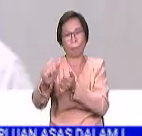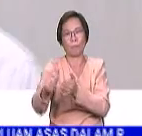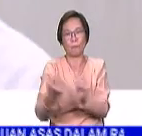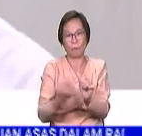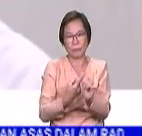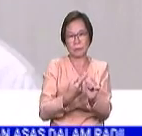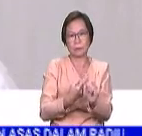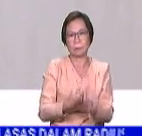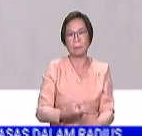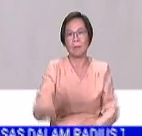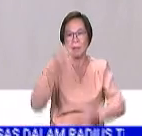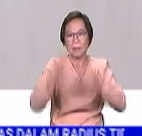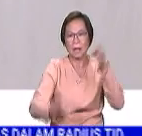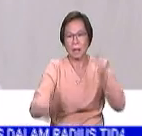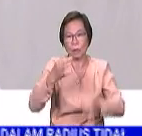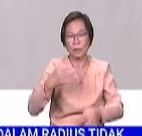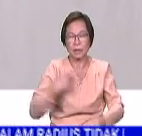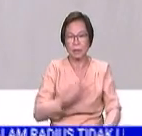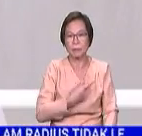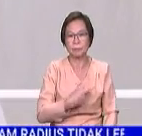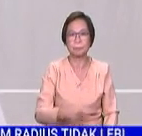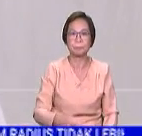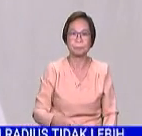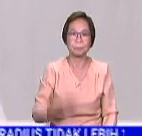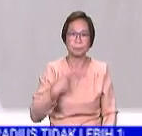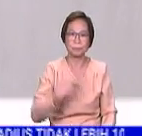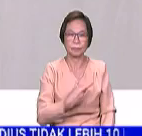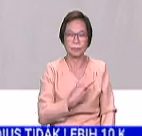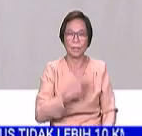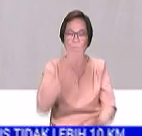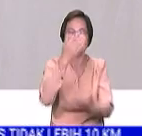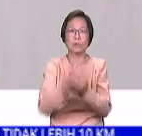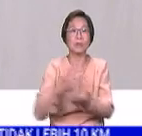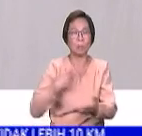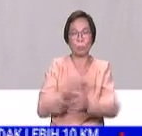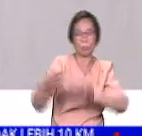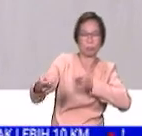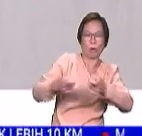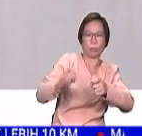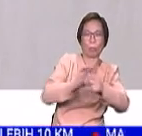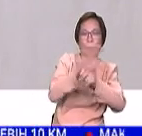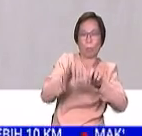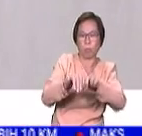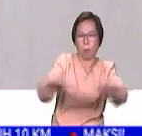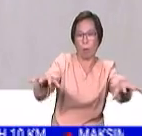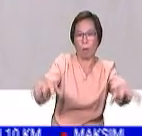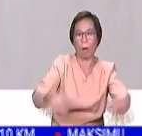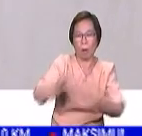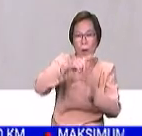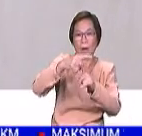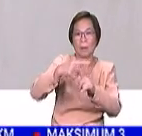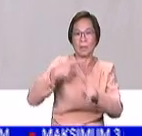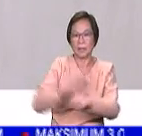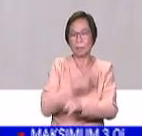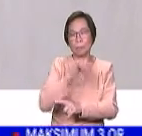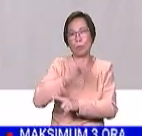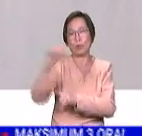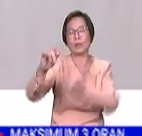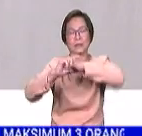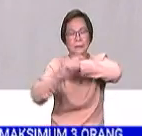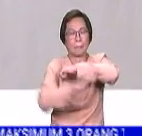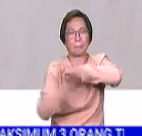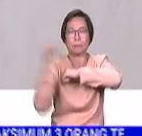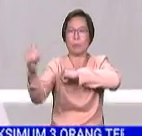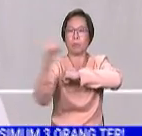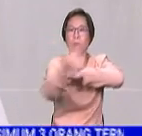Hai dengan so kalau kita boleh buat ini konsol ini obyek secara guna ini mau balet sopita boleh penghitaman